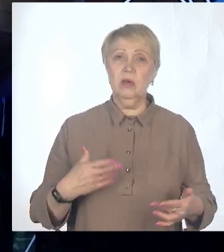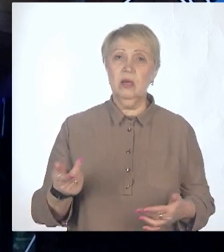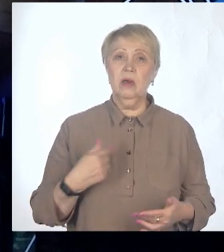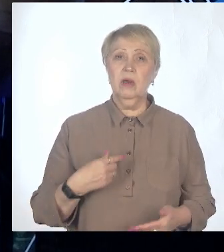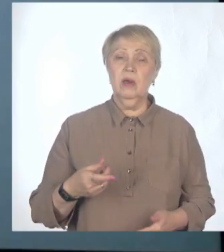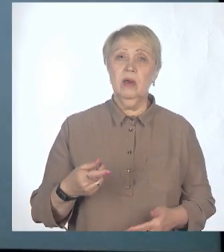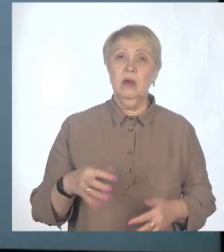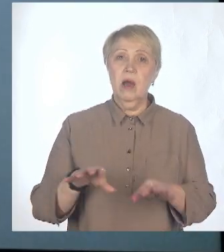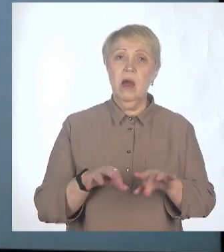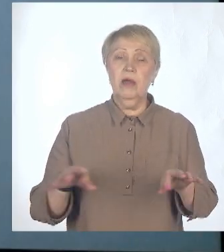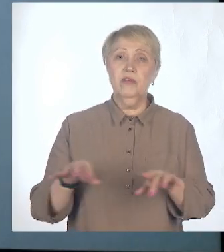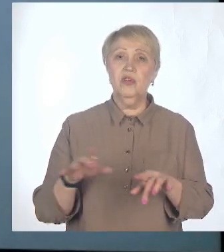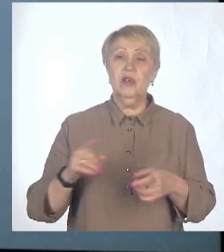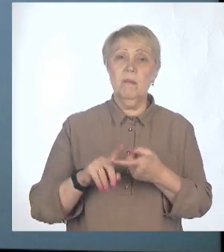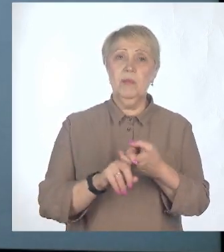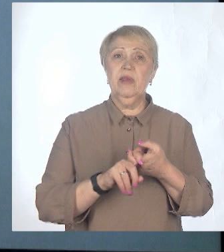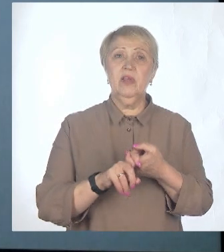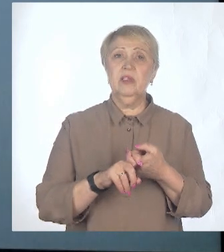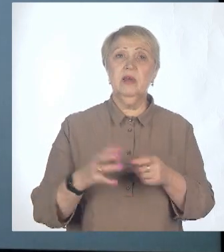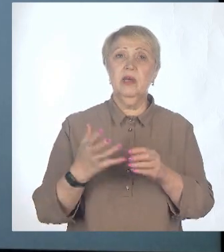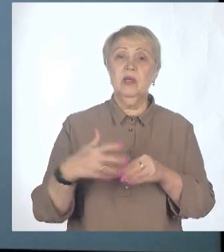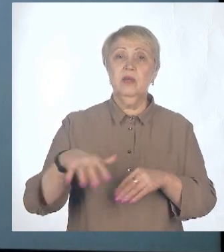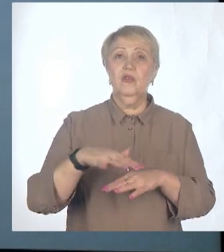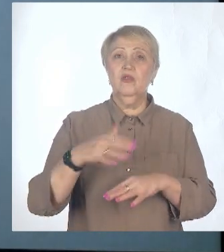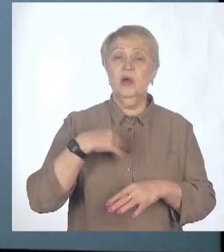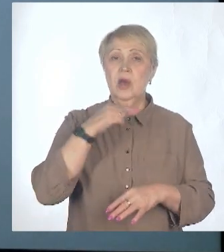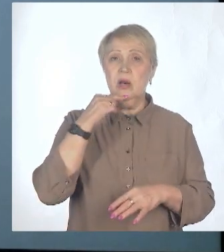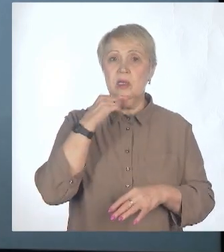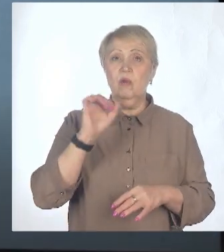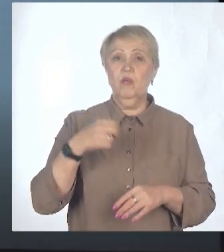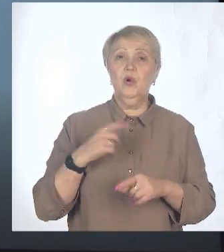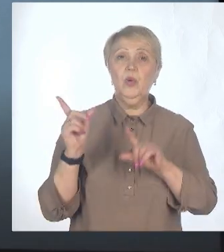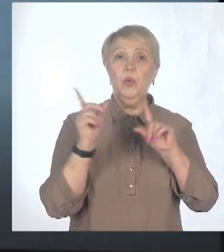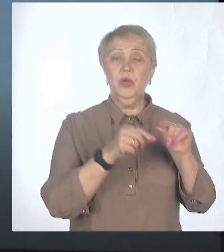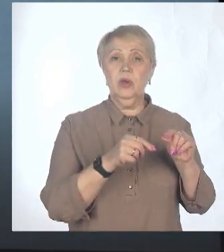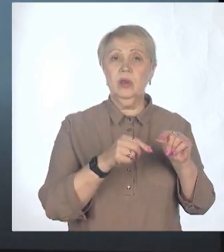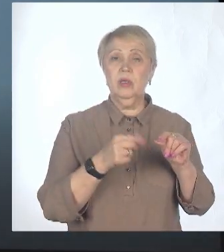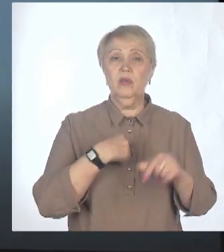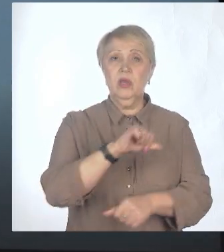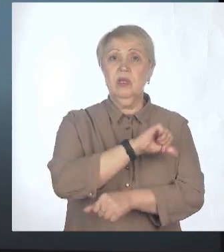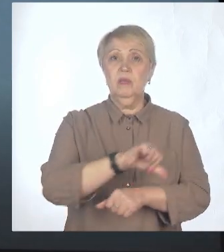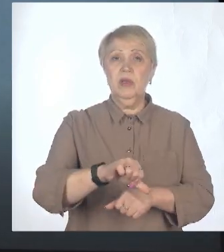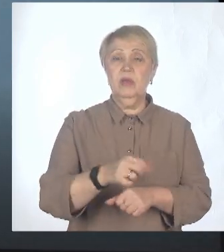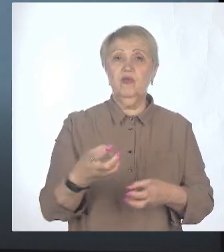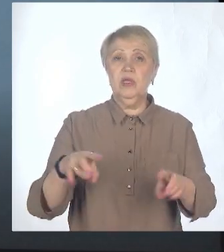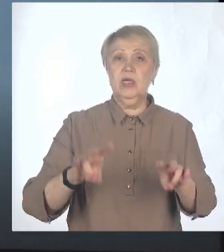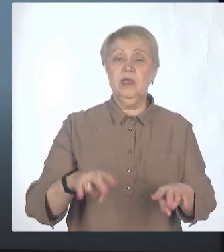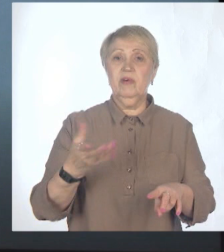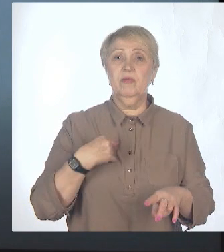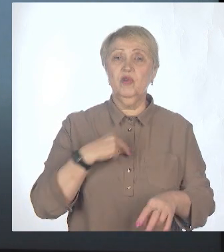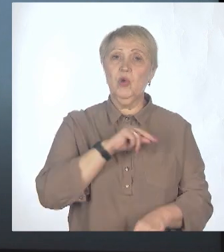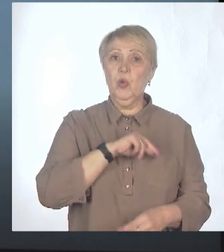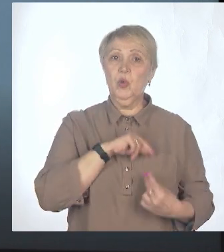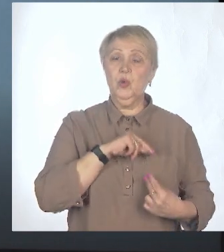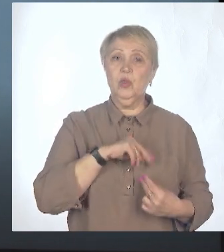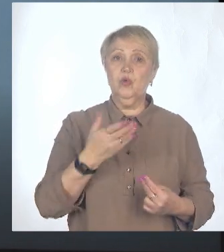не привязаны к территории России, они могут спокойно выехать за пределы, оставаясь трудоустроенными, либо работая на